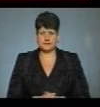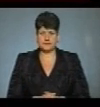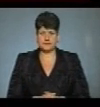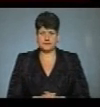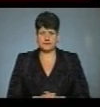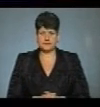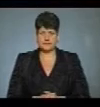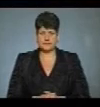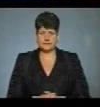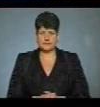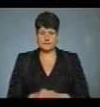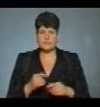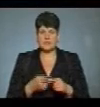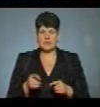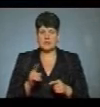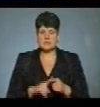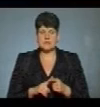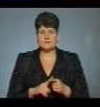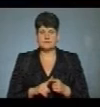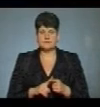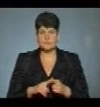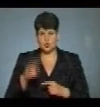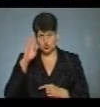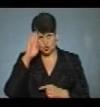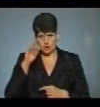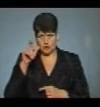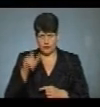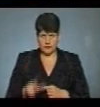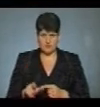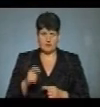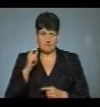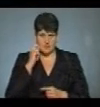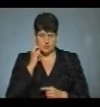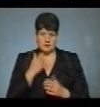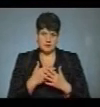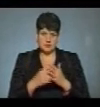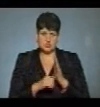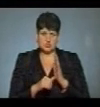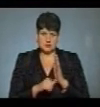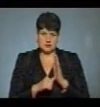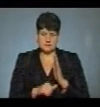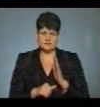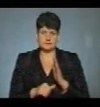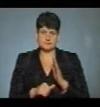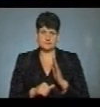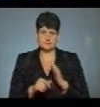Паничев. Це чоловік віком близько 60